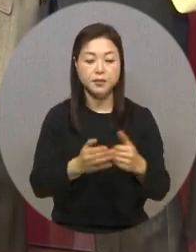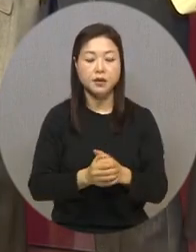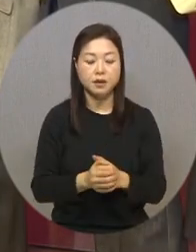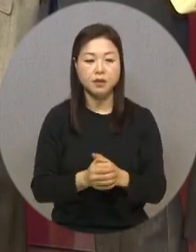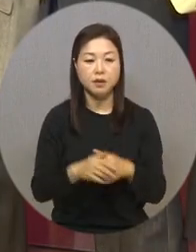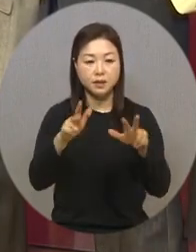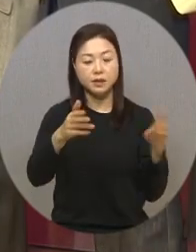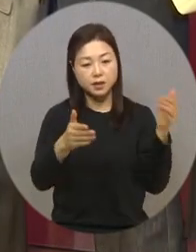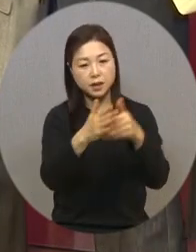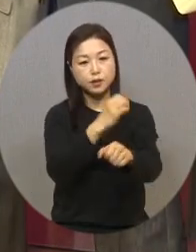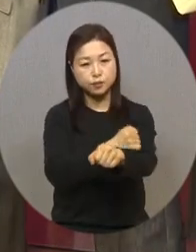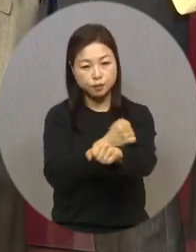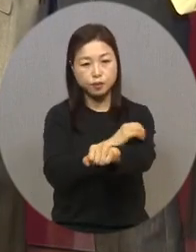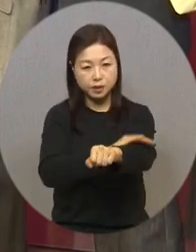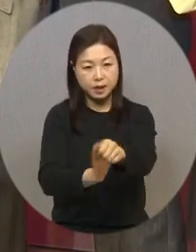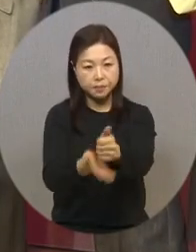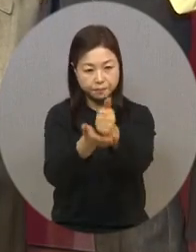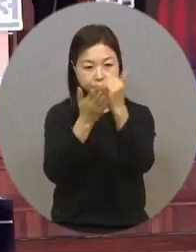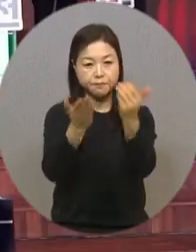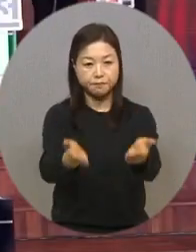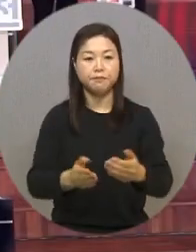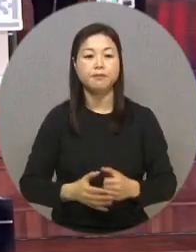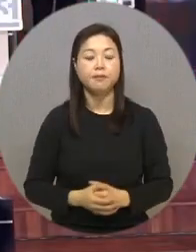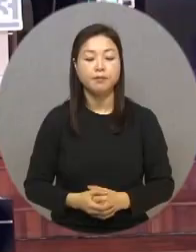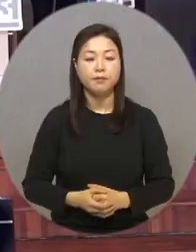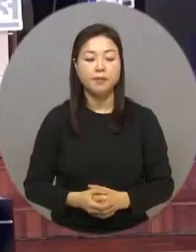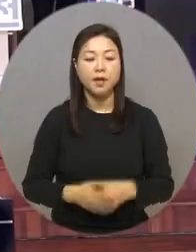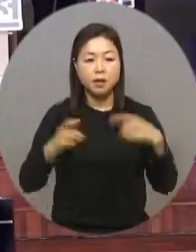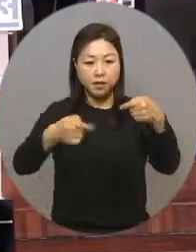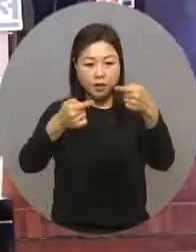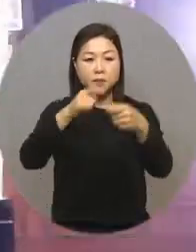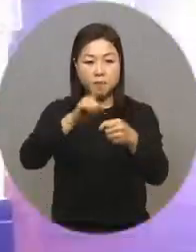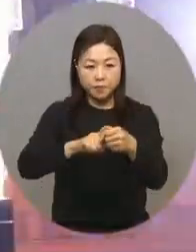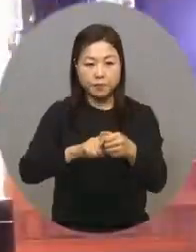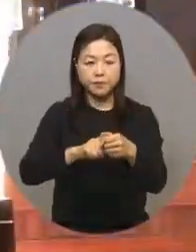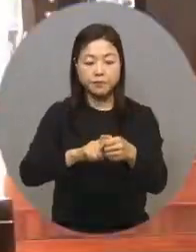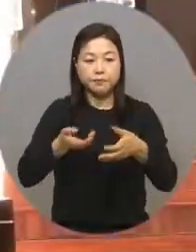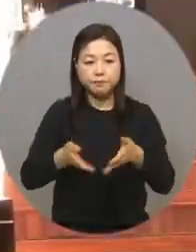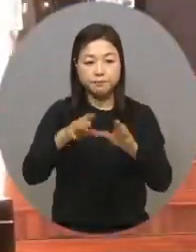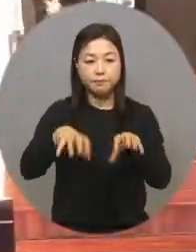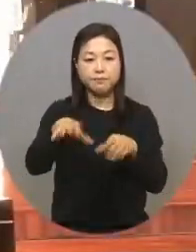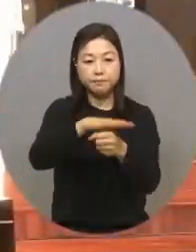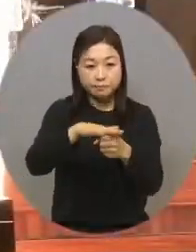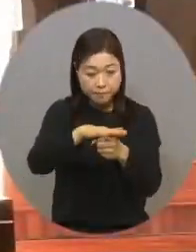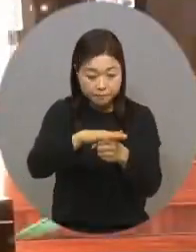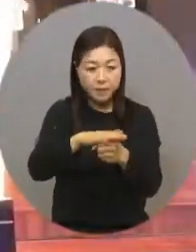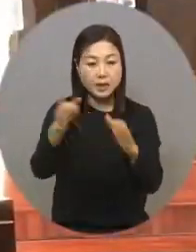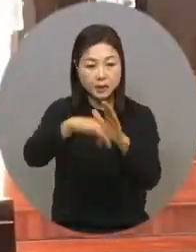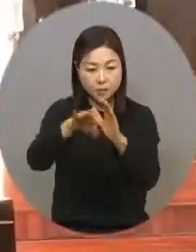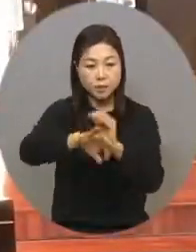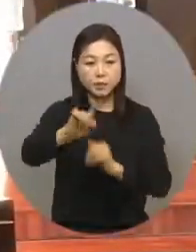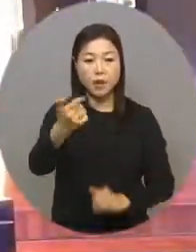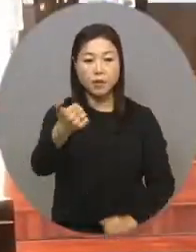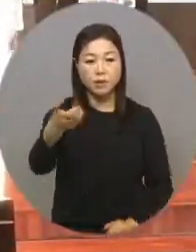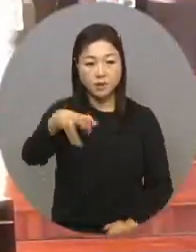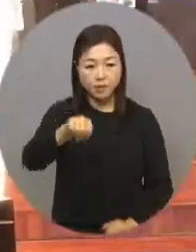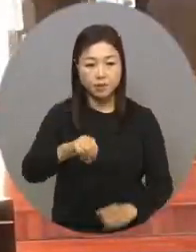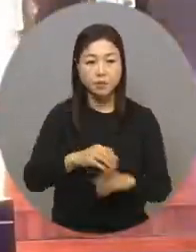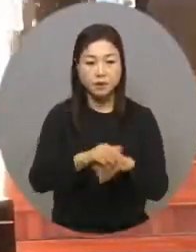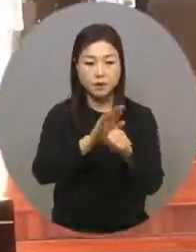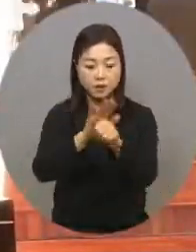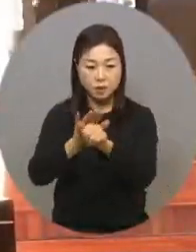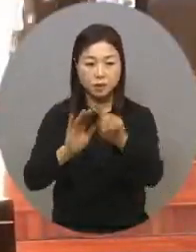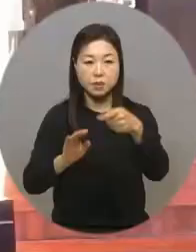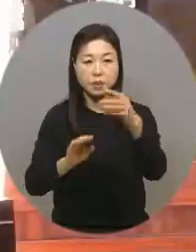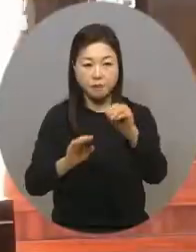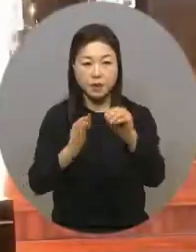노고를 치하했습니다 새해 목표로는 고양사랑 기부금 150억 원 서포터즈 100만